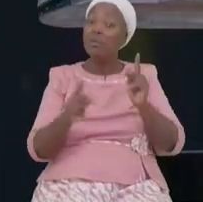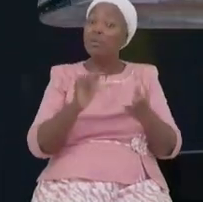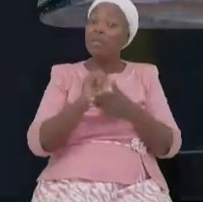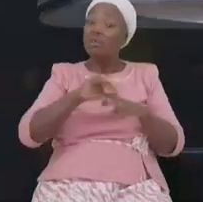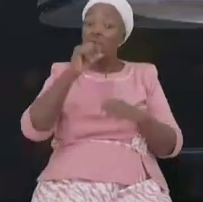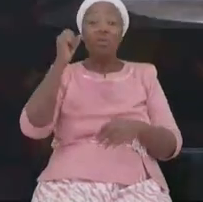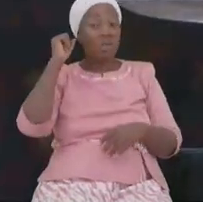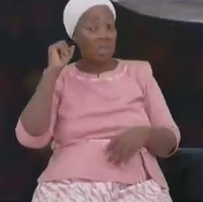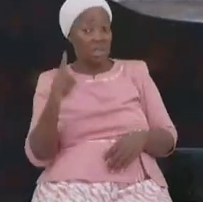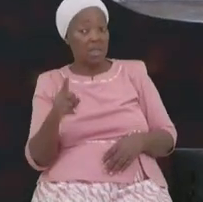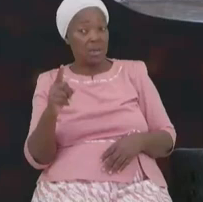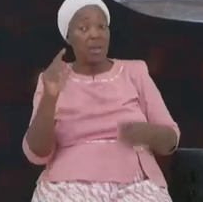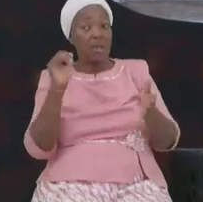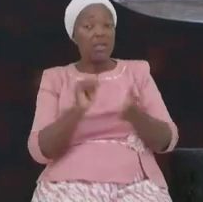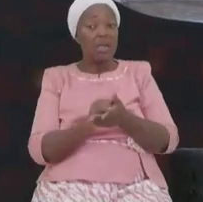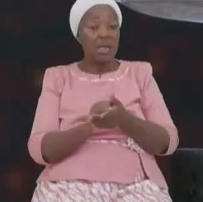Ils n'ont pas besoin